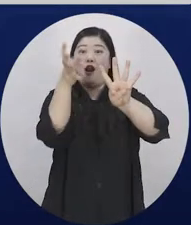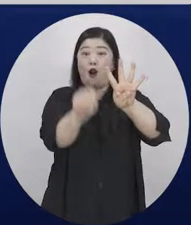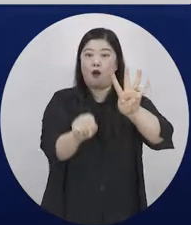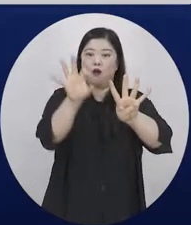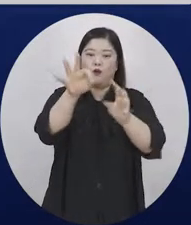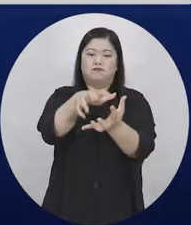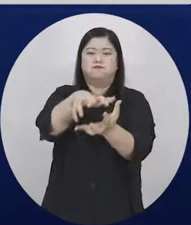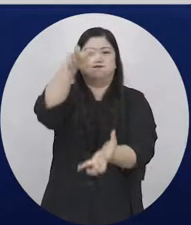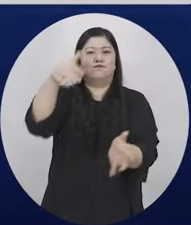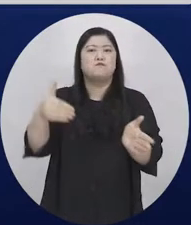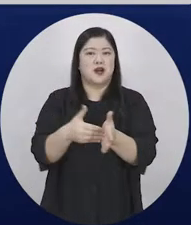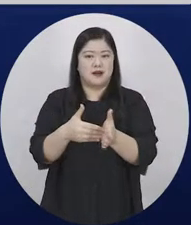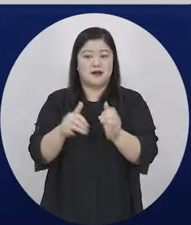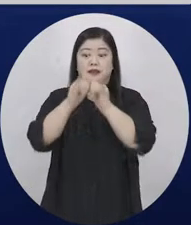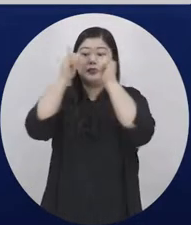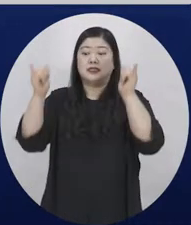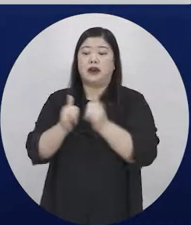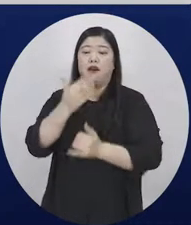나눔을 보여주며